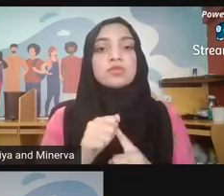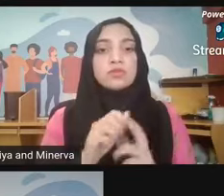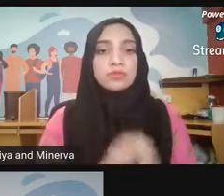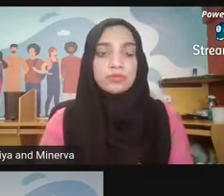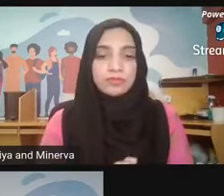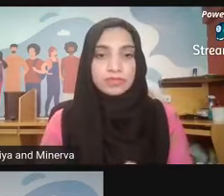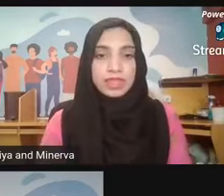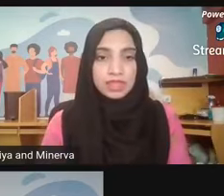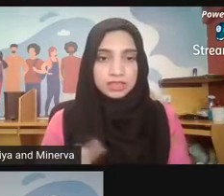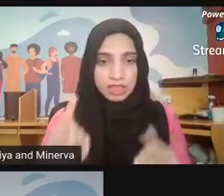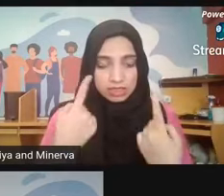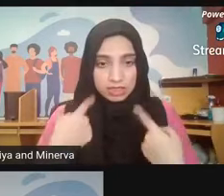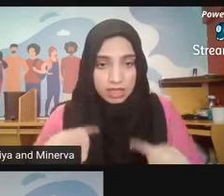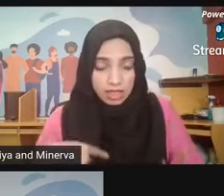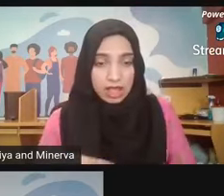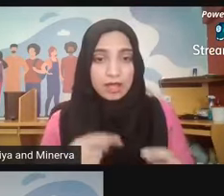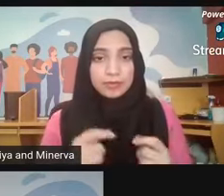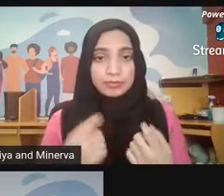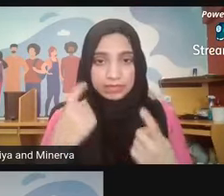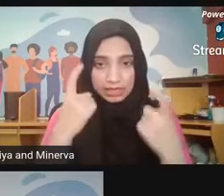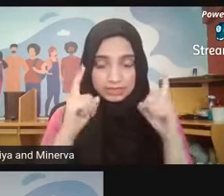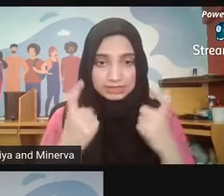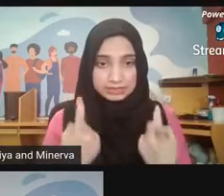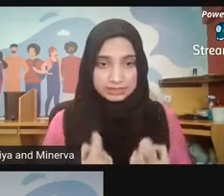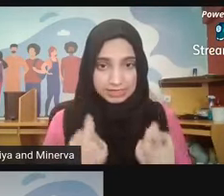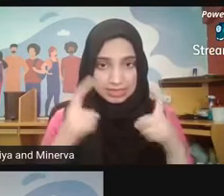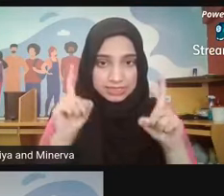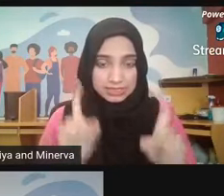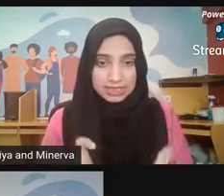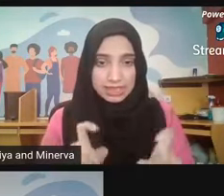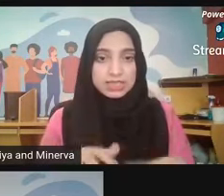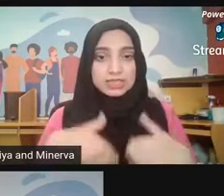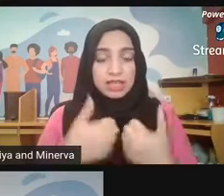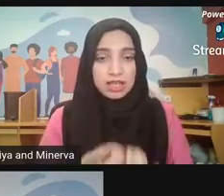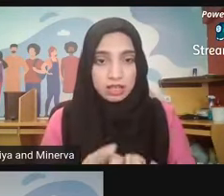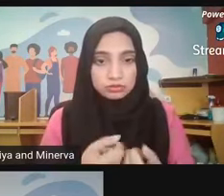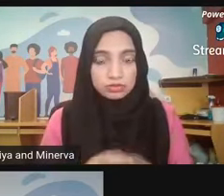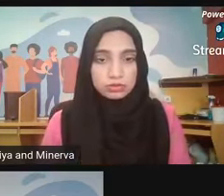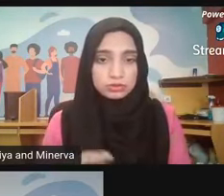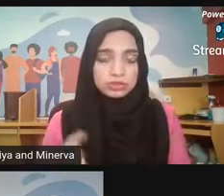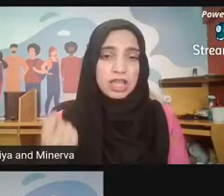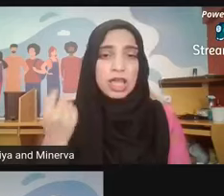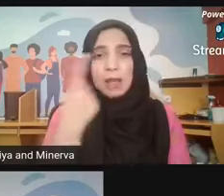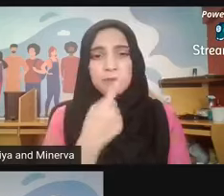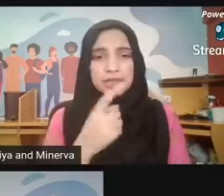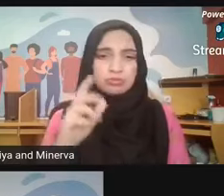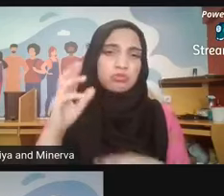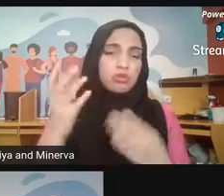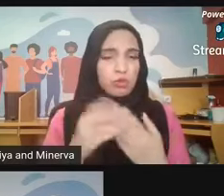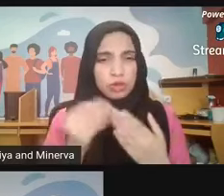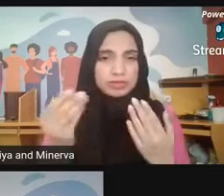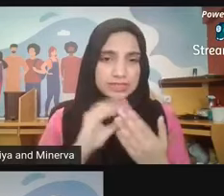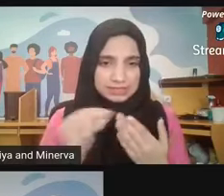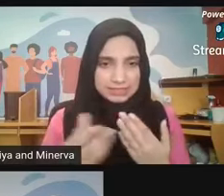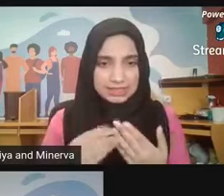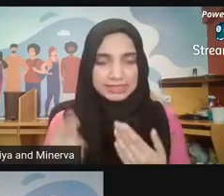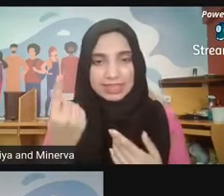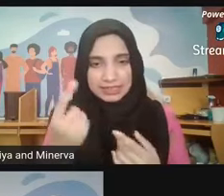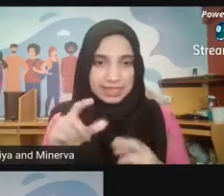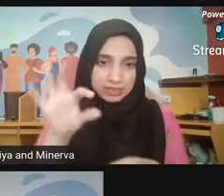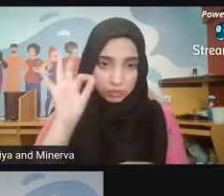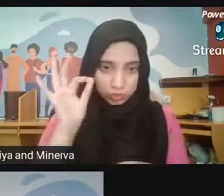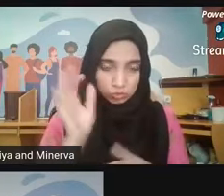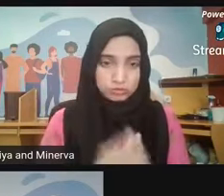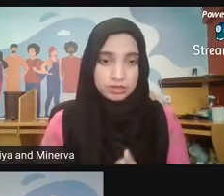breast examination mein karna kya hota hai? You have to select a day in a month और उसके बाद आपने हर महीने अपना